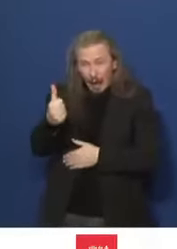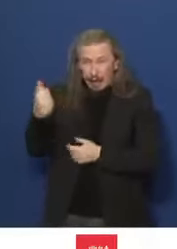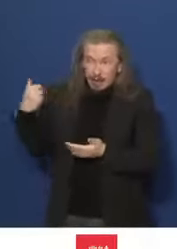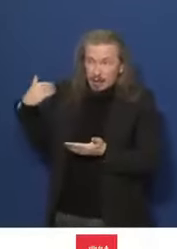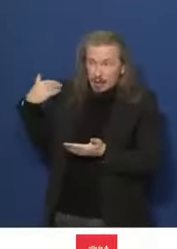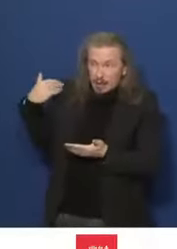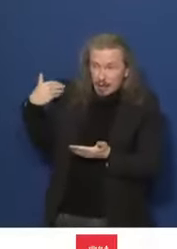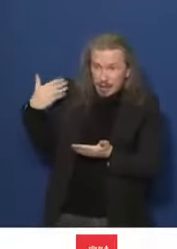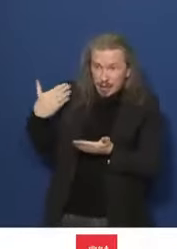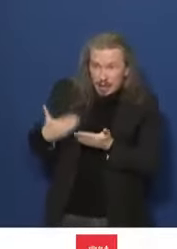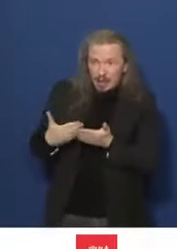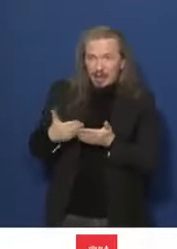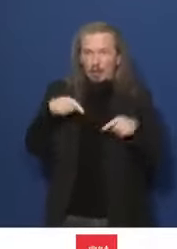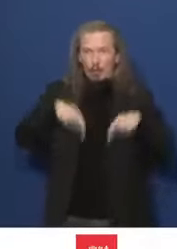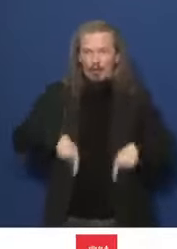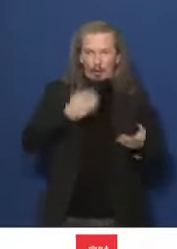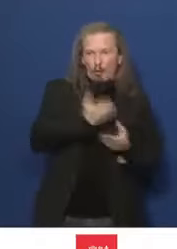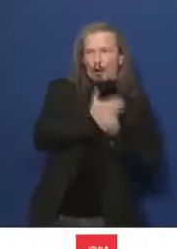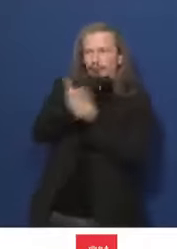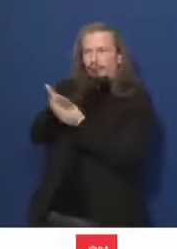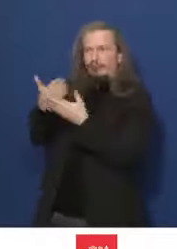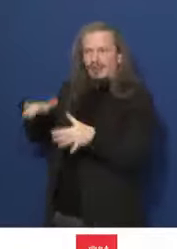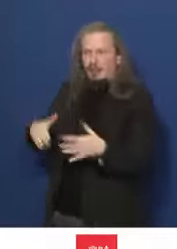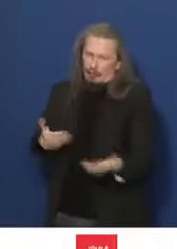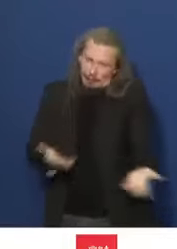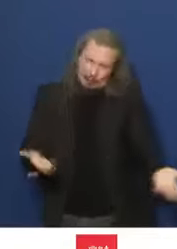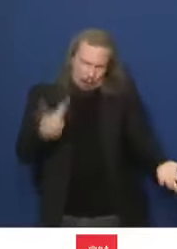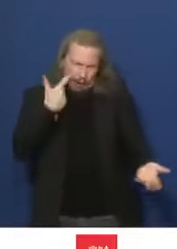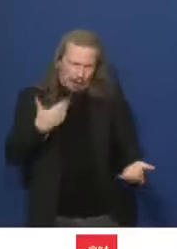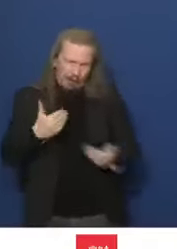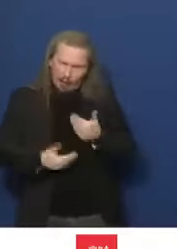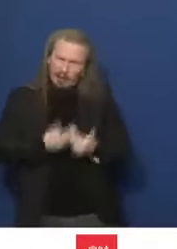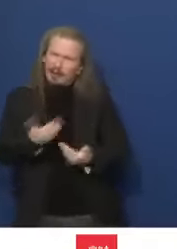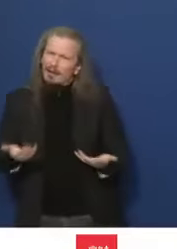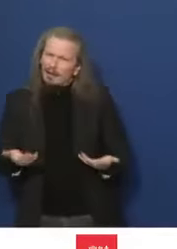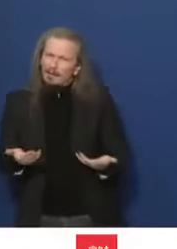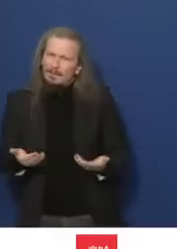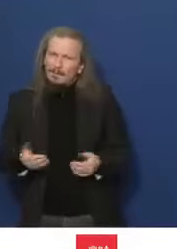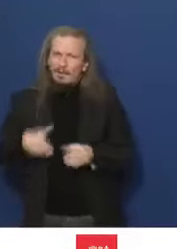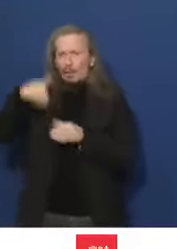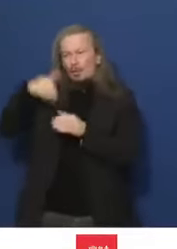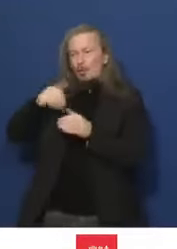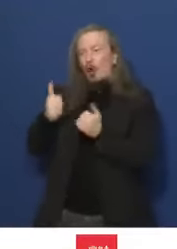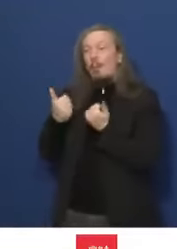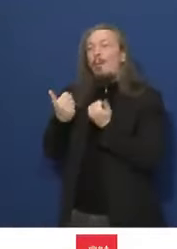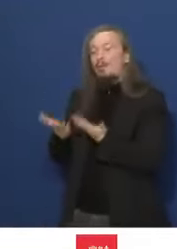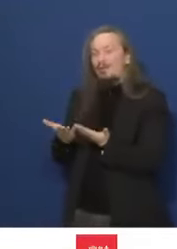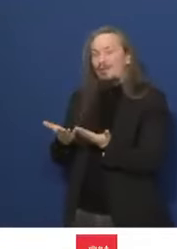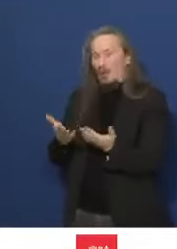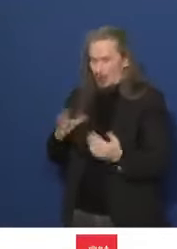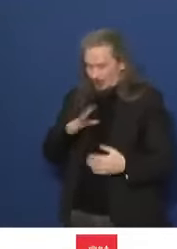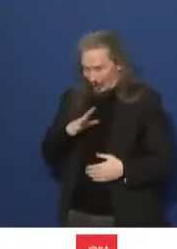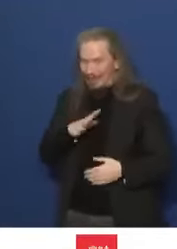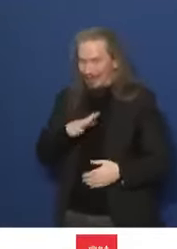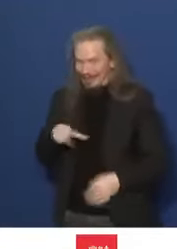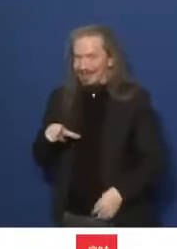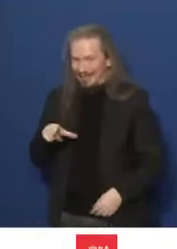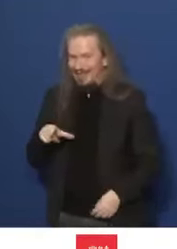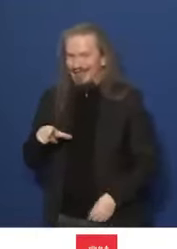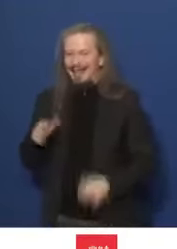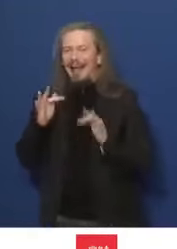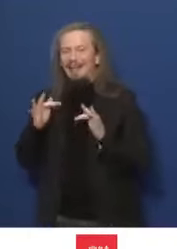été effectivement remises au gouvernement. Vous voyez, et dans ces propositions, il y a entre autres cette question, ces questions